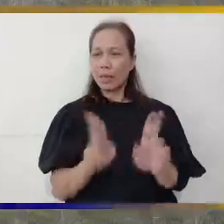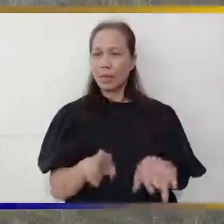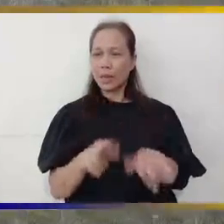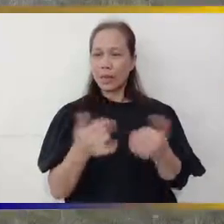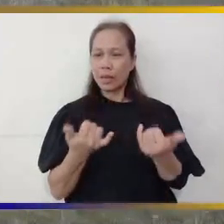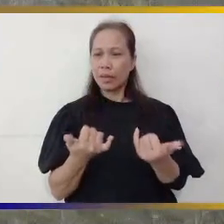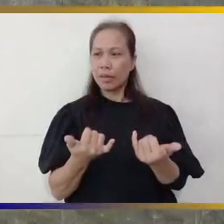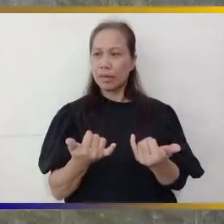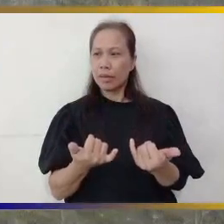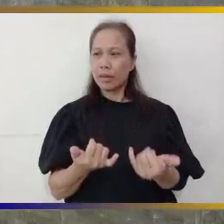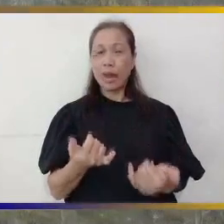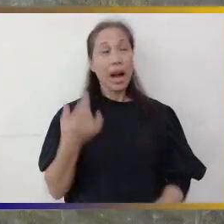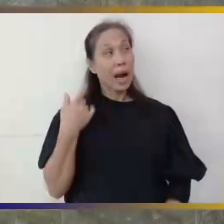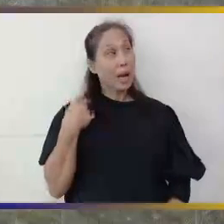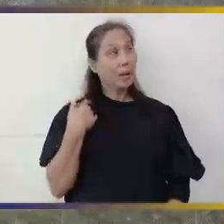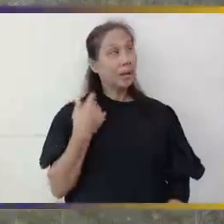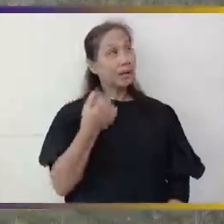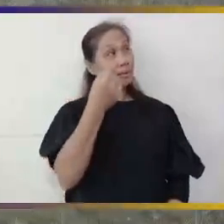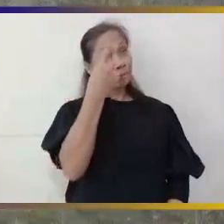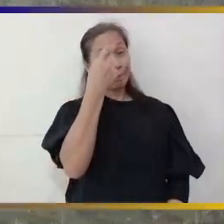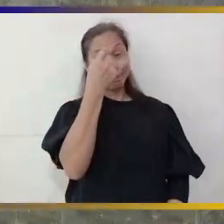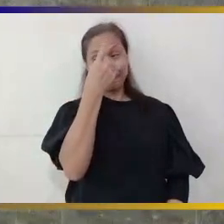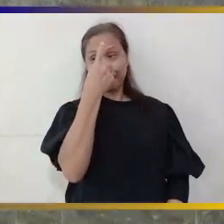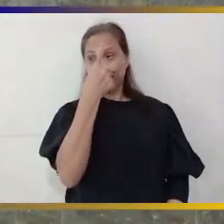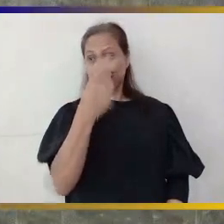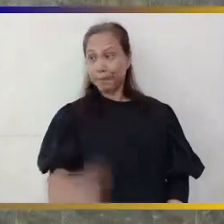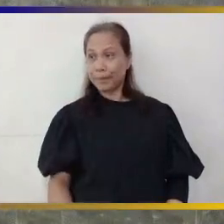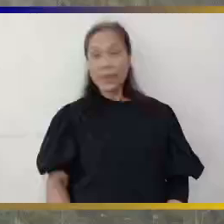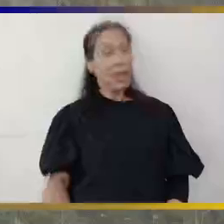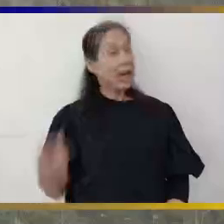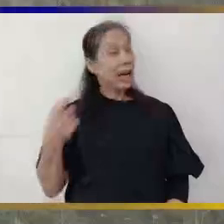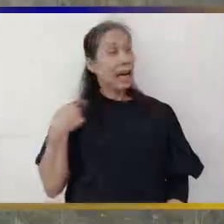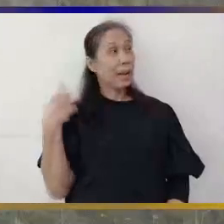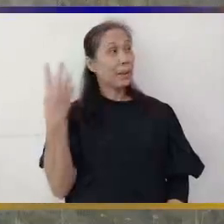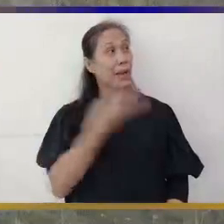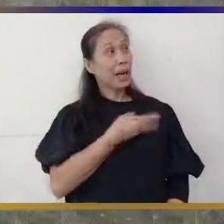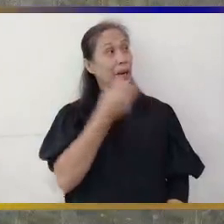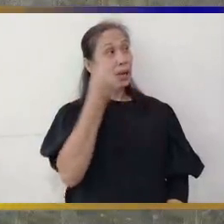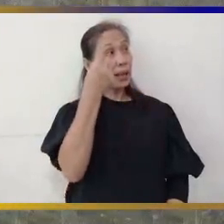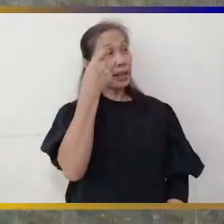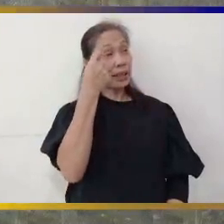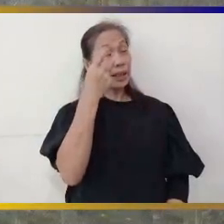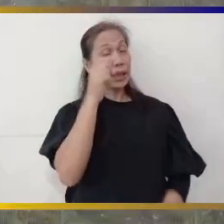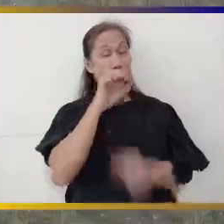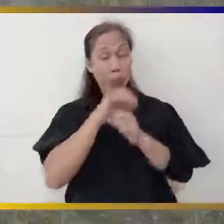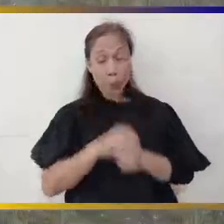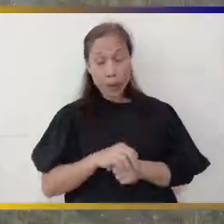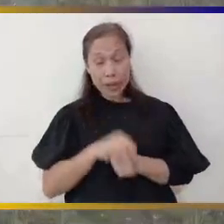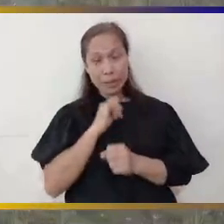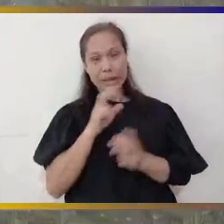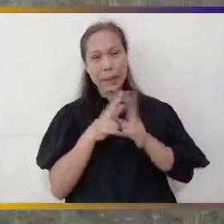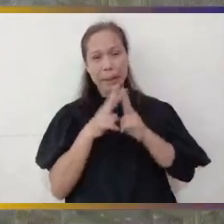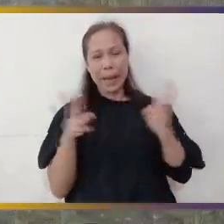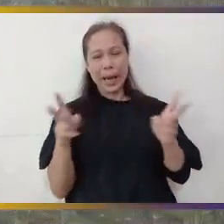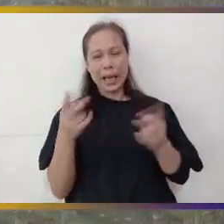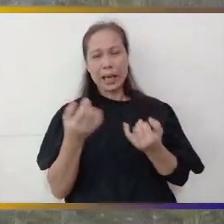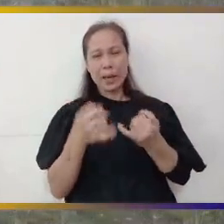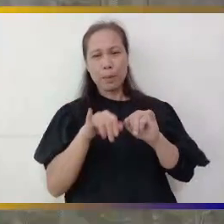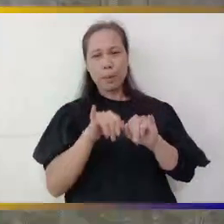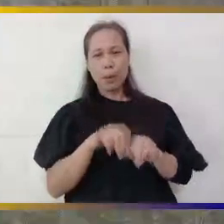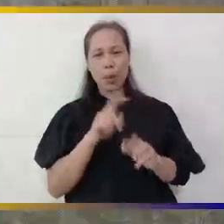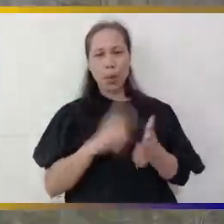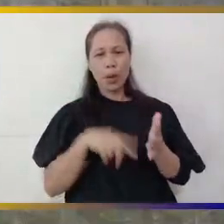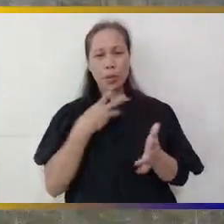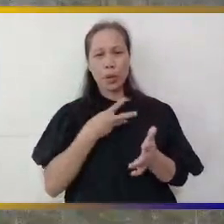right did you learn something meron kapti Worship is very important So what we right